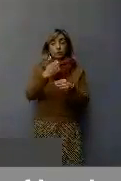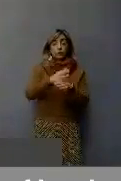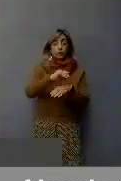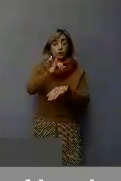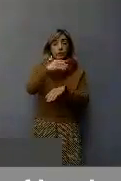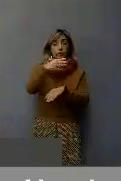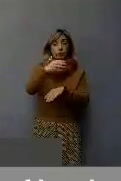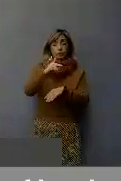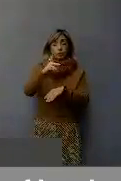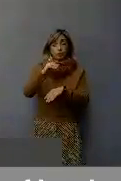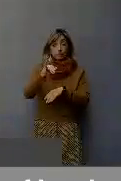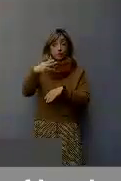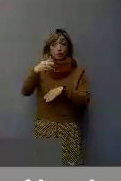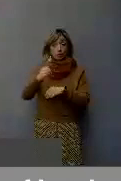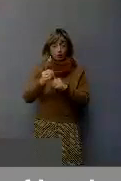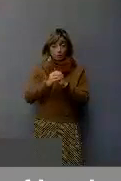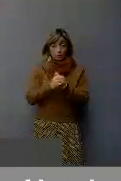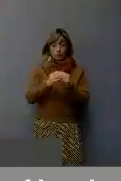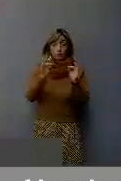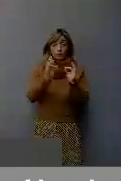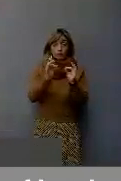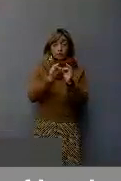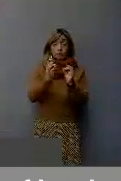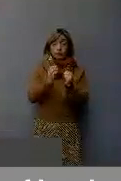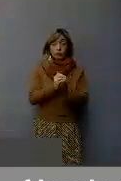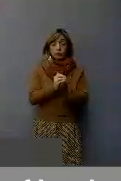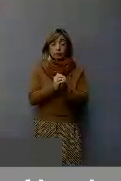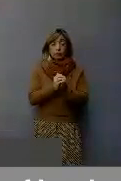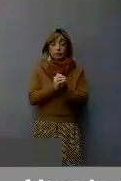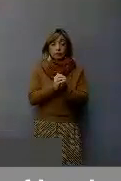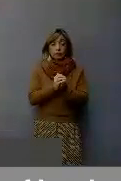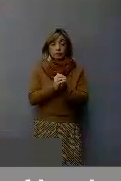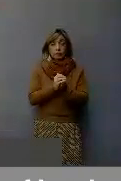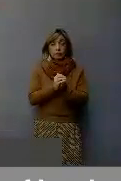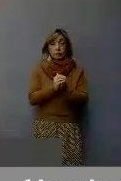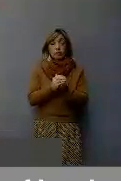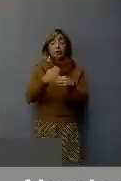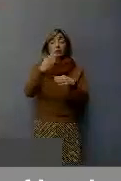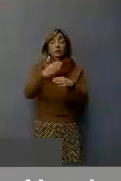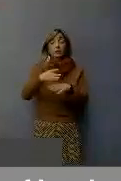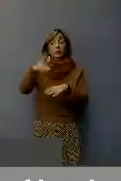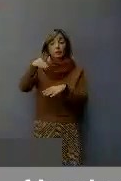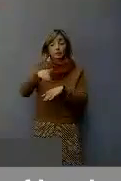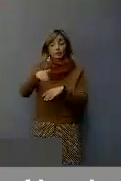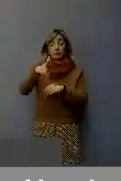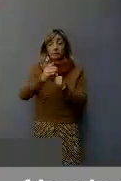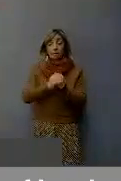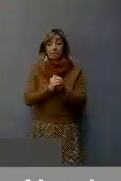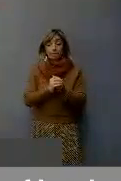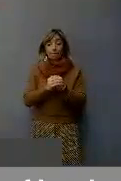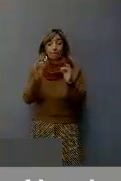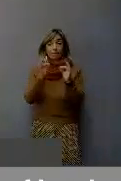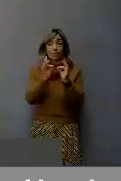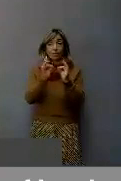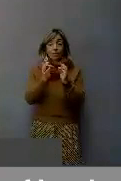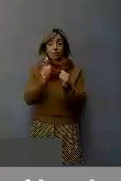immordino favorevole consigliere pandolfo favorevole